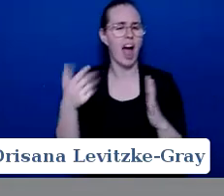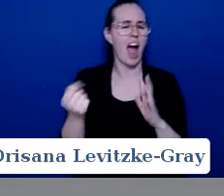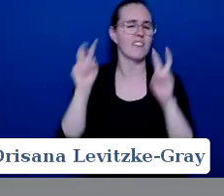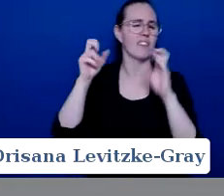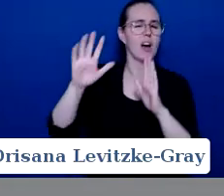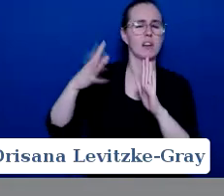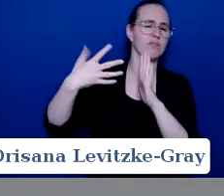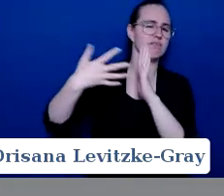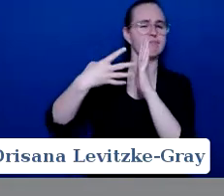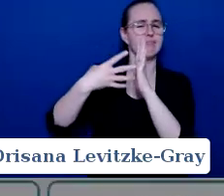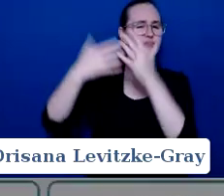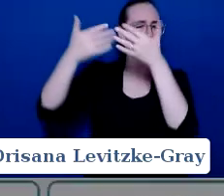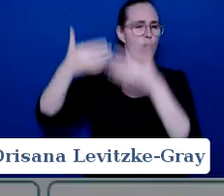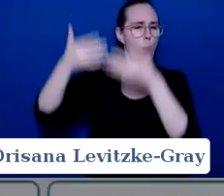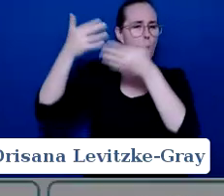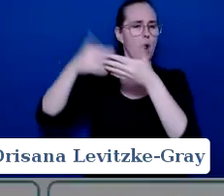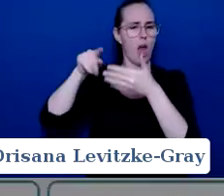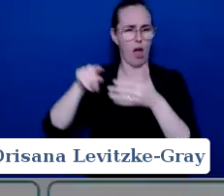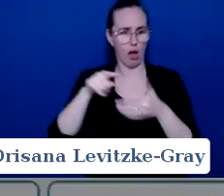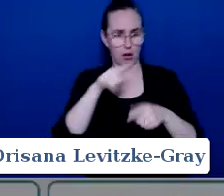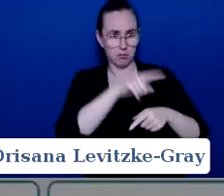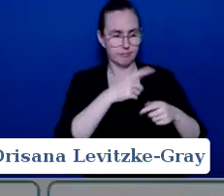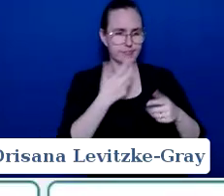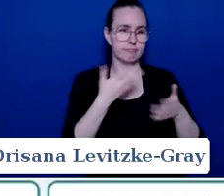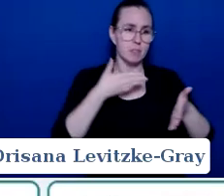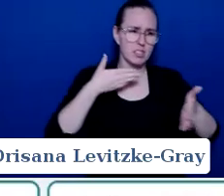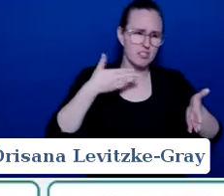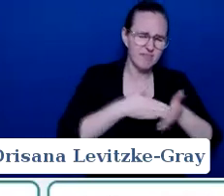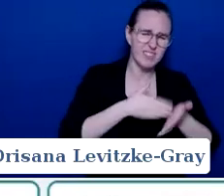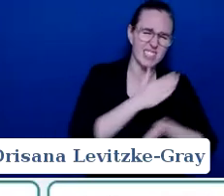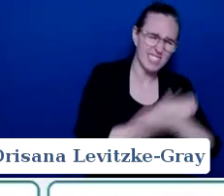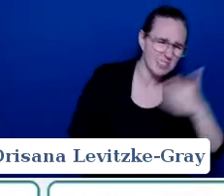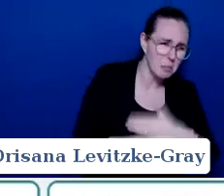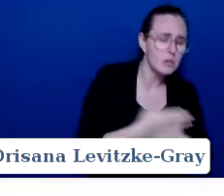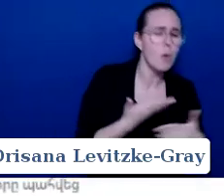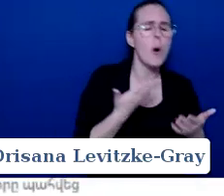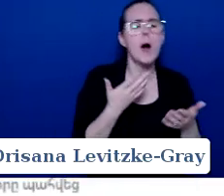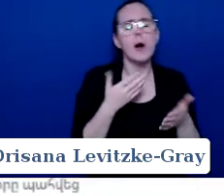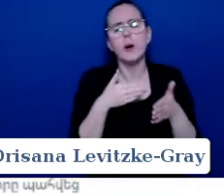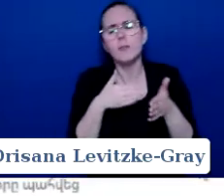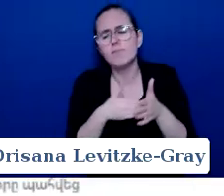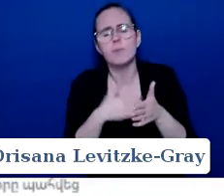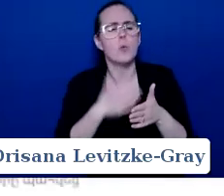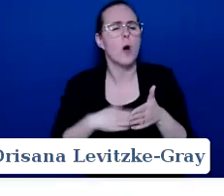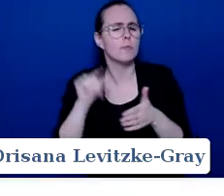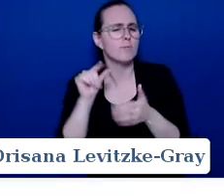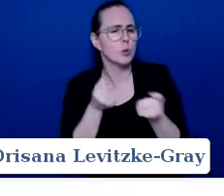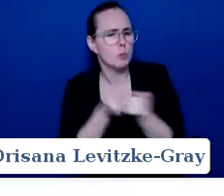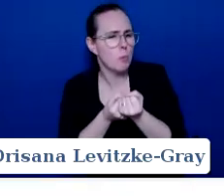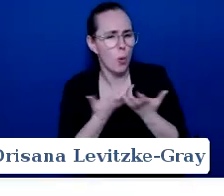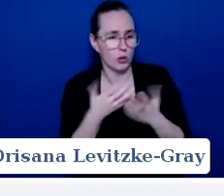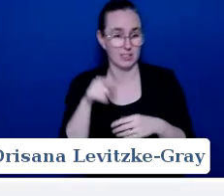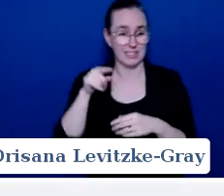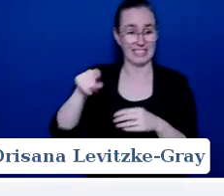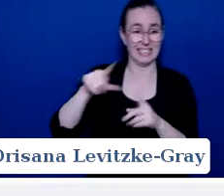որի արդյունքում գեներացվում է հանձնաժողովի որոշում։ Որոշման մասին քաղաքացին ստանում է հաղորդագրություն։ Assessment are done and then